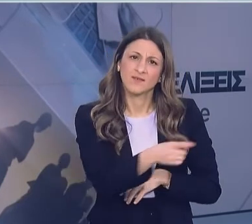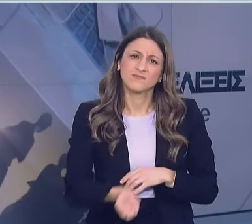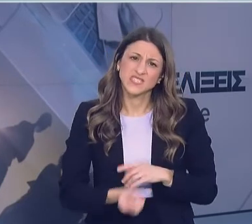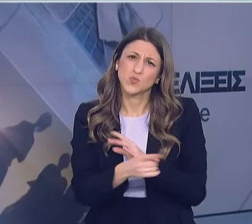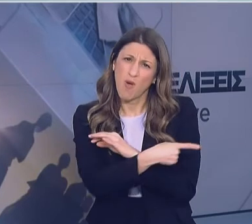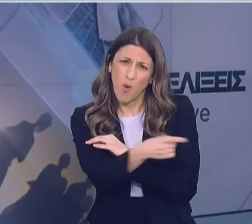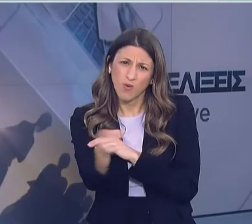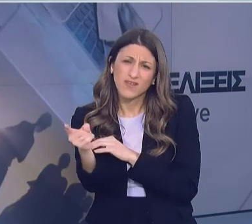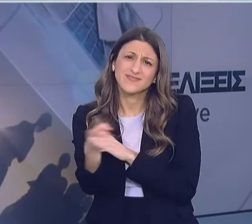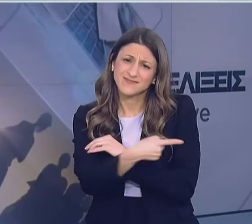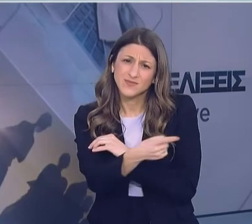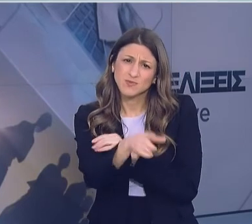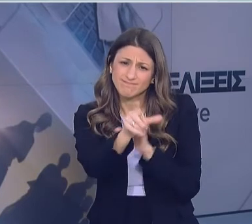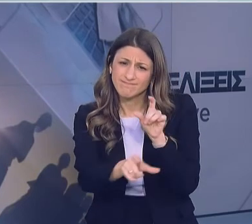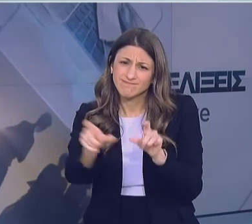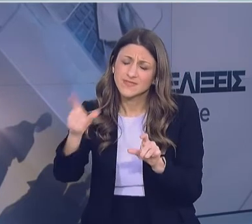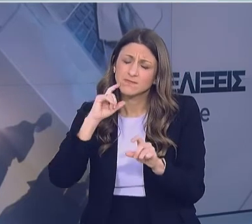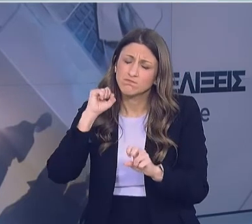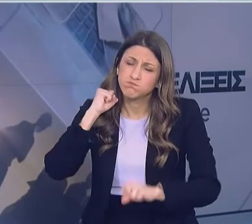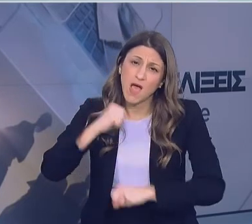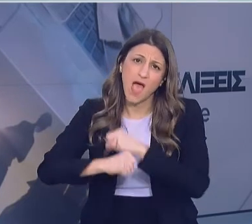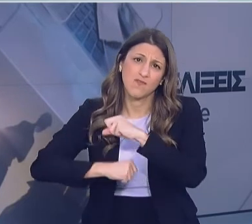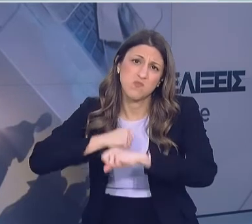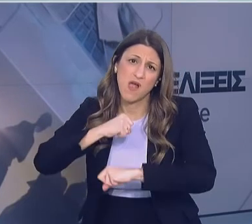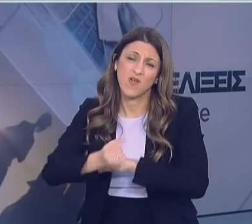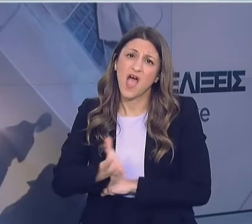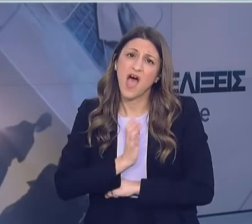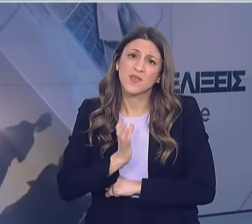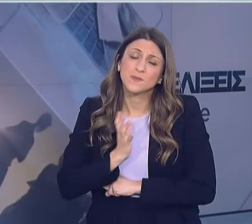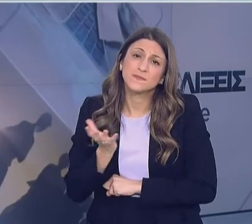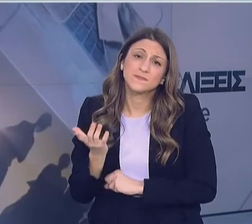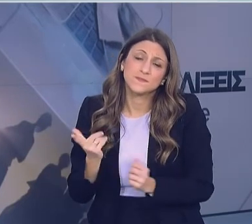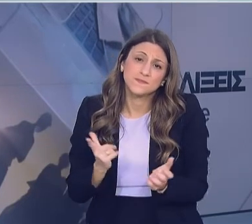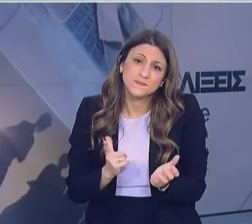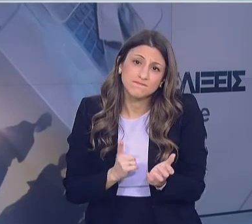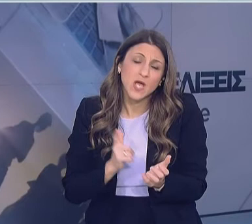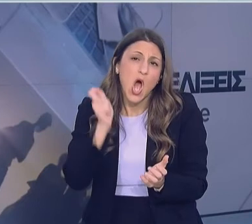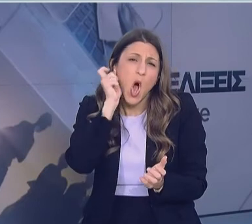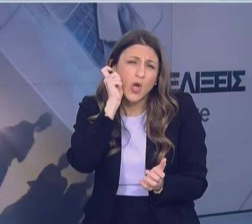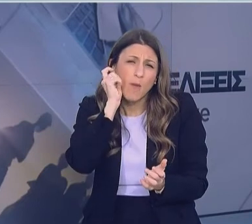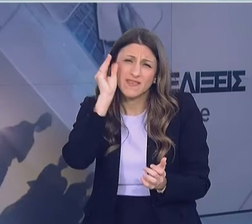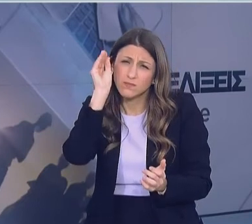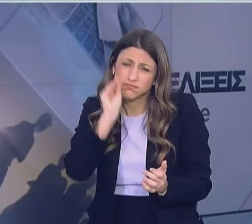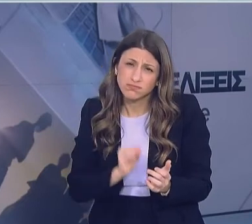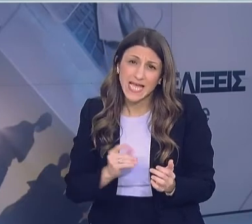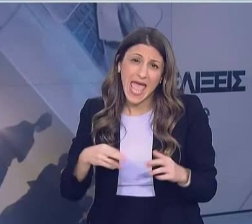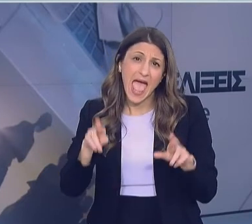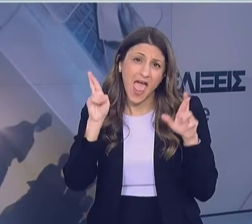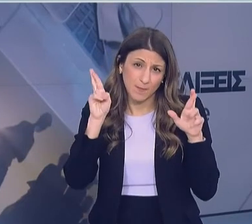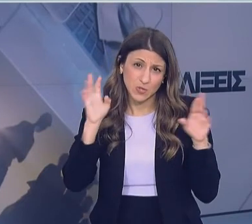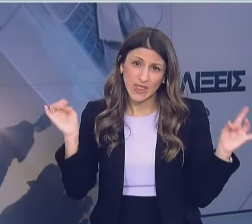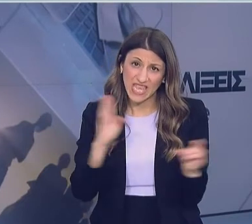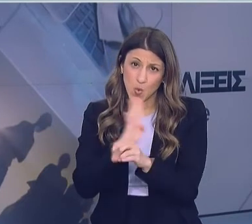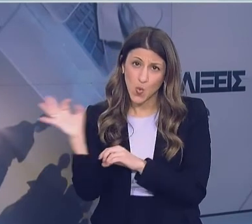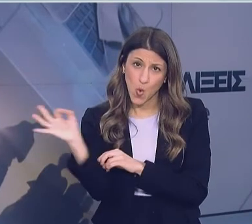και φυσικά όλο το επιτελείο που κάνει ένα τρομακτικό αγώνα. Είναι άνθρωποι που κάποια στιγμή πρέπει να αναφερθούν ονομαστικά ένας προς ένας, ελπίζω στο τέλος της επιδημίας